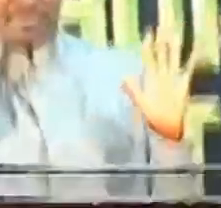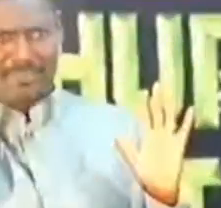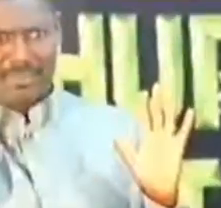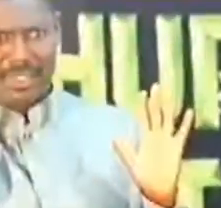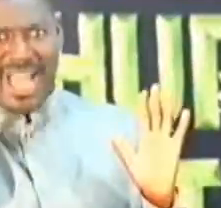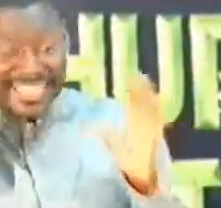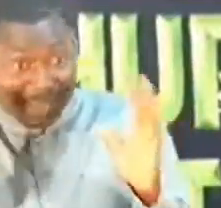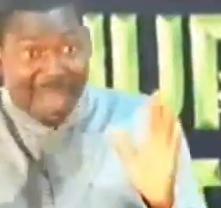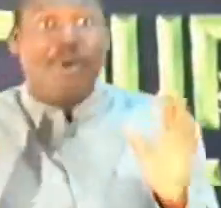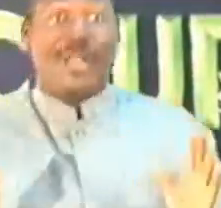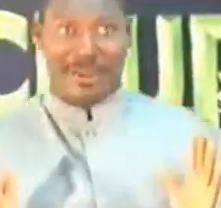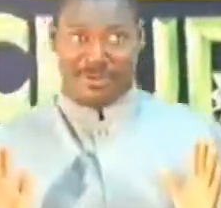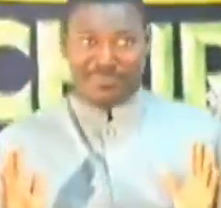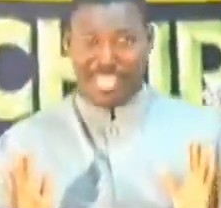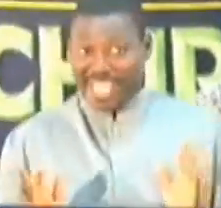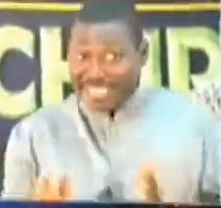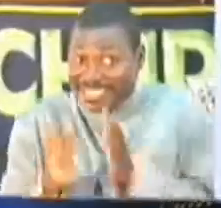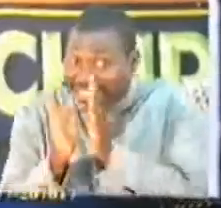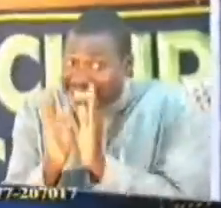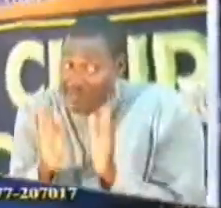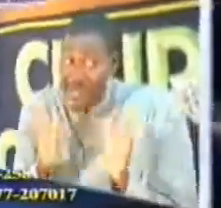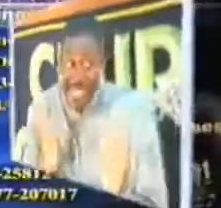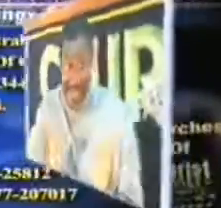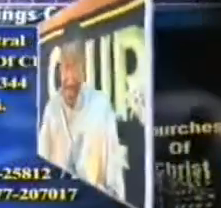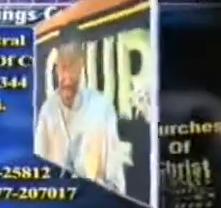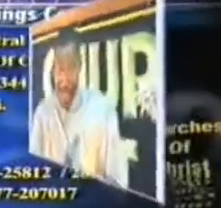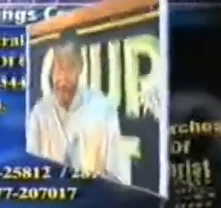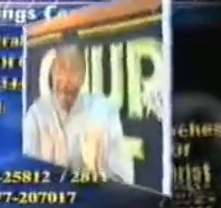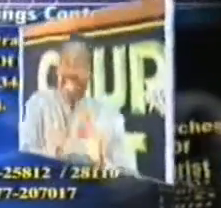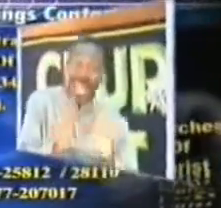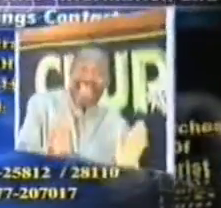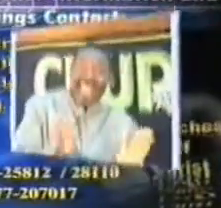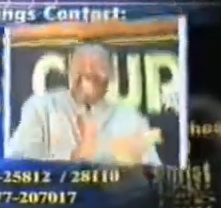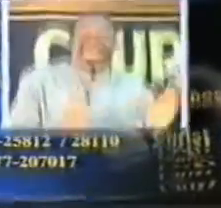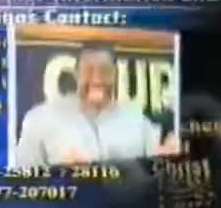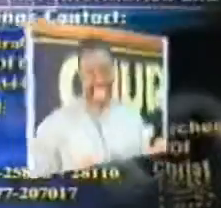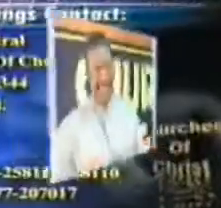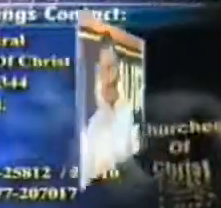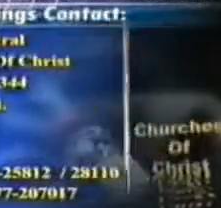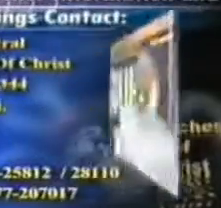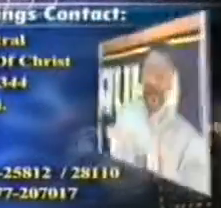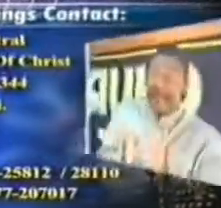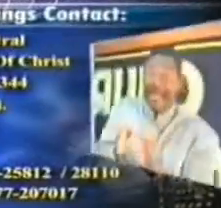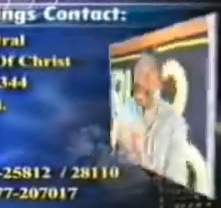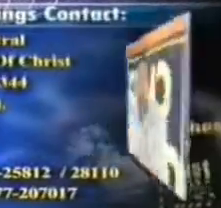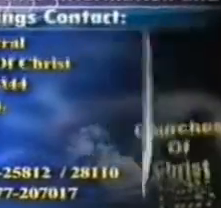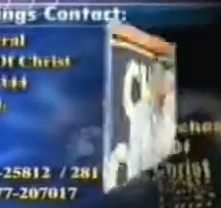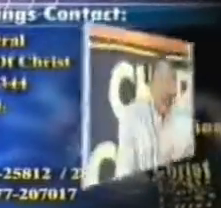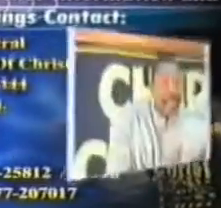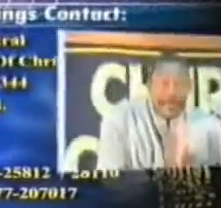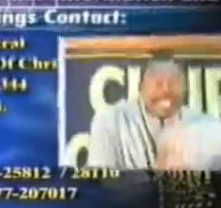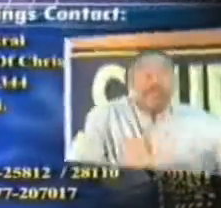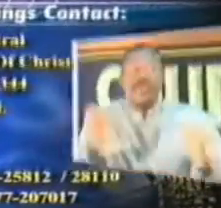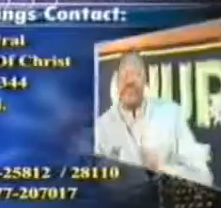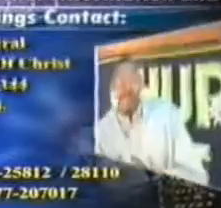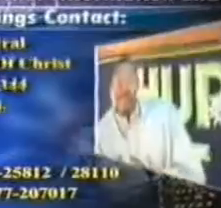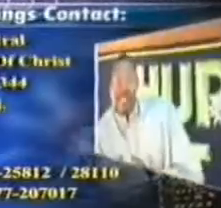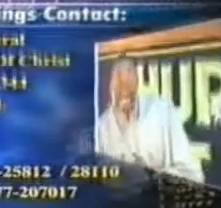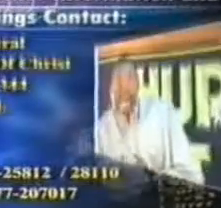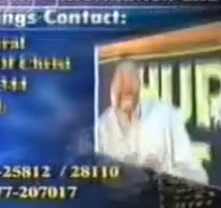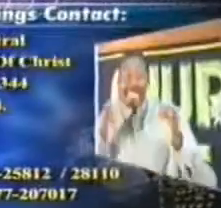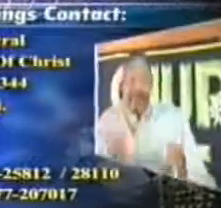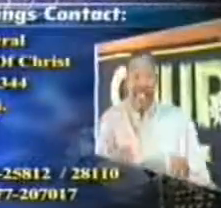Bible as someone I know what kind of and it is a many ye man can be a young guy and for being cow many being